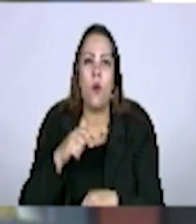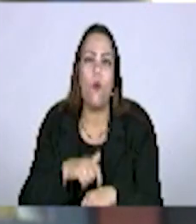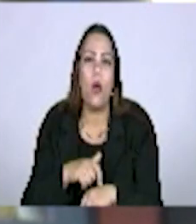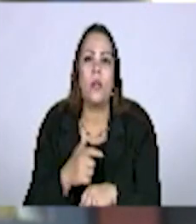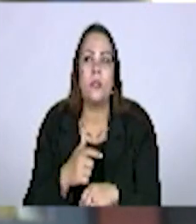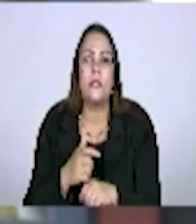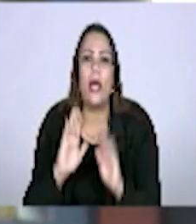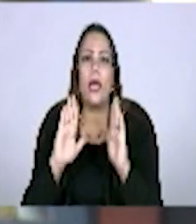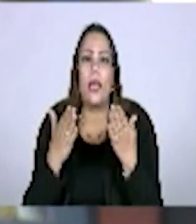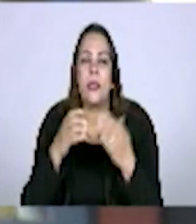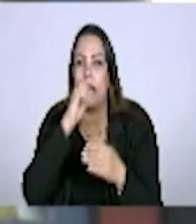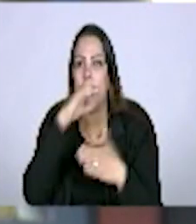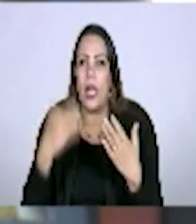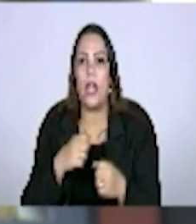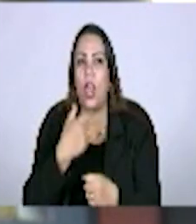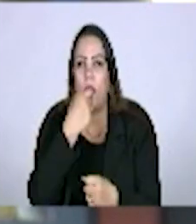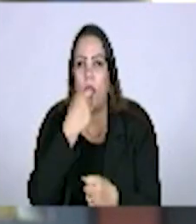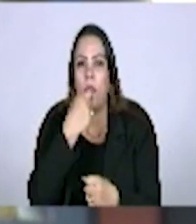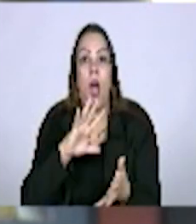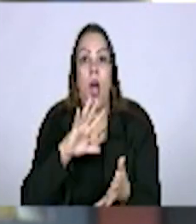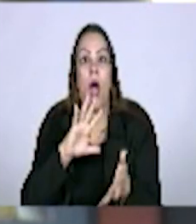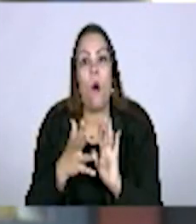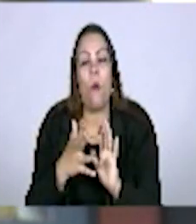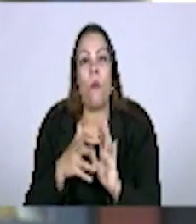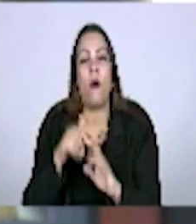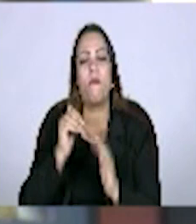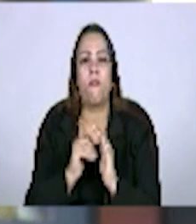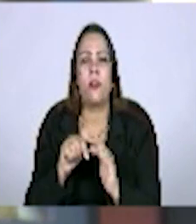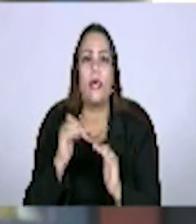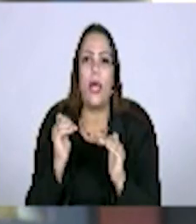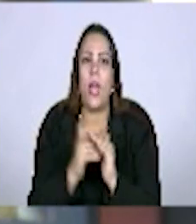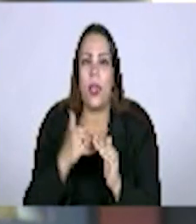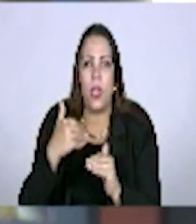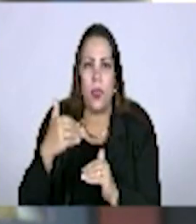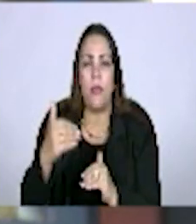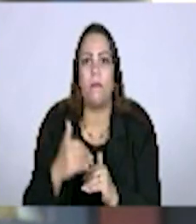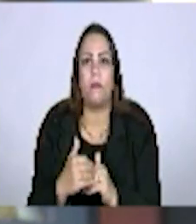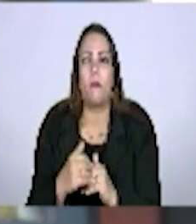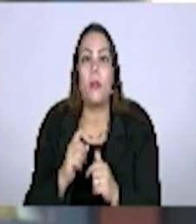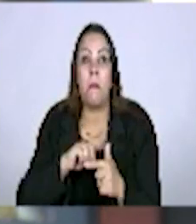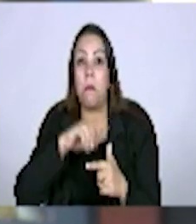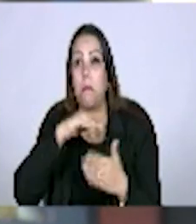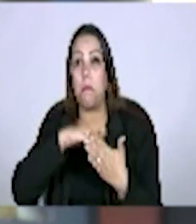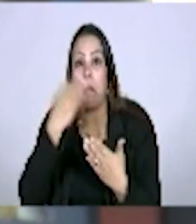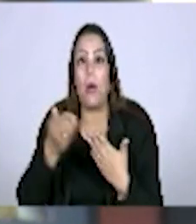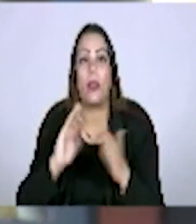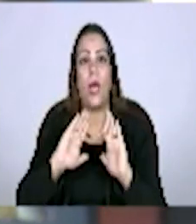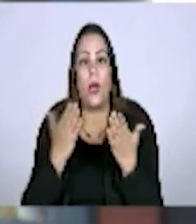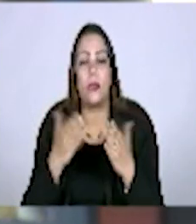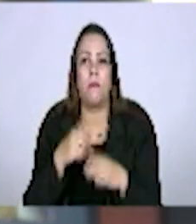اجازه عيد الفطر او ربما في الايام التي يعني تلي هذه الاجازه